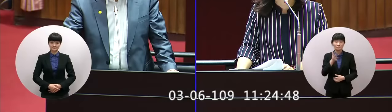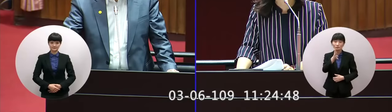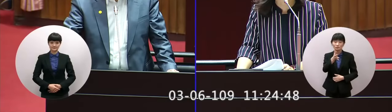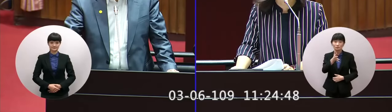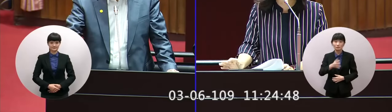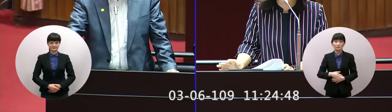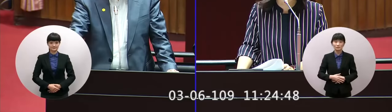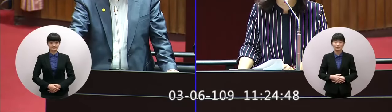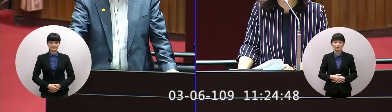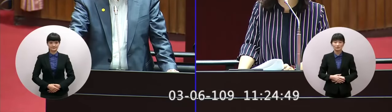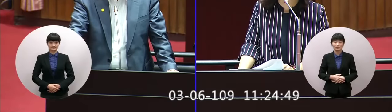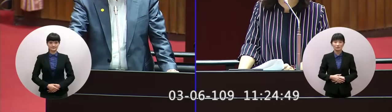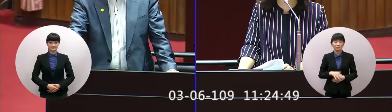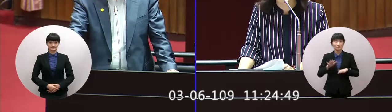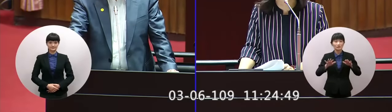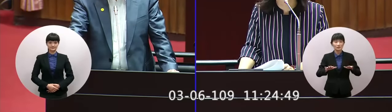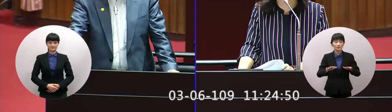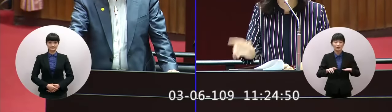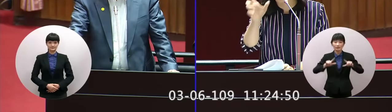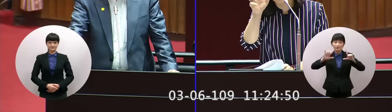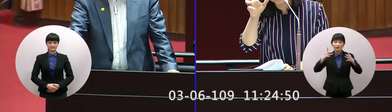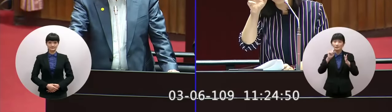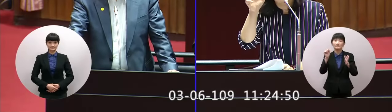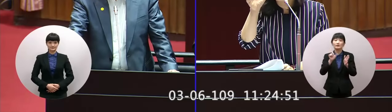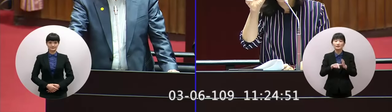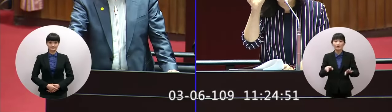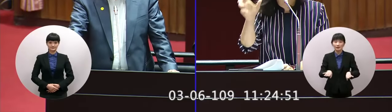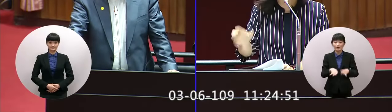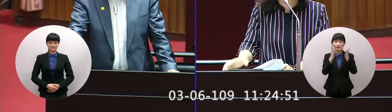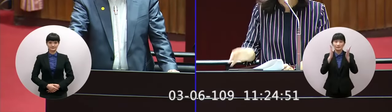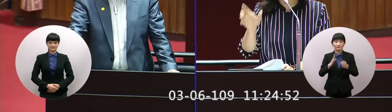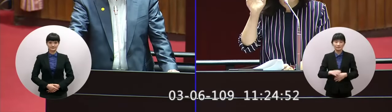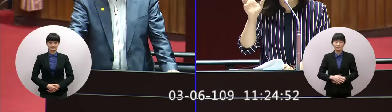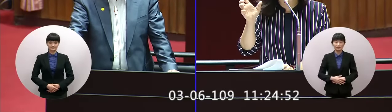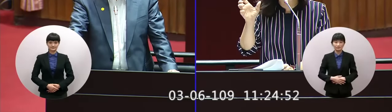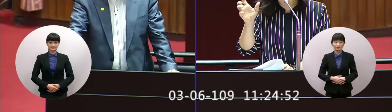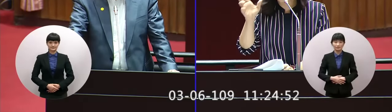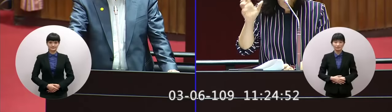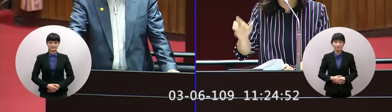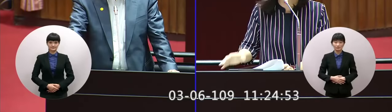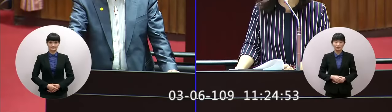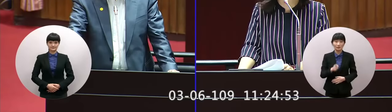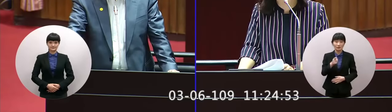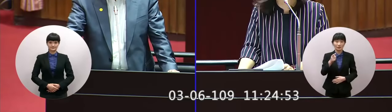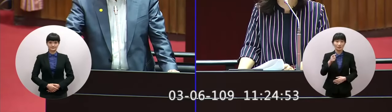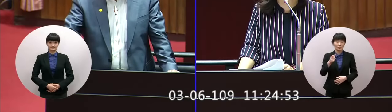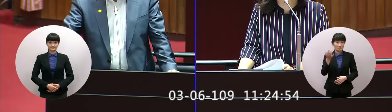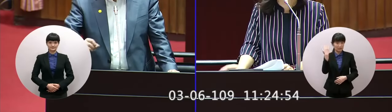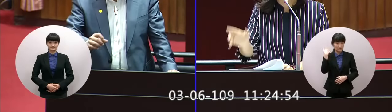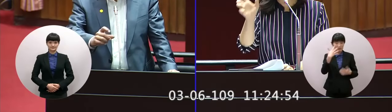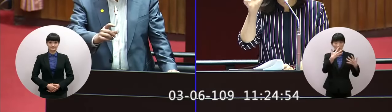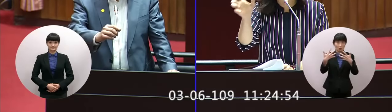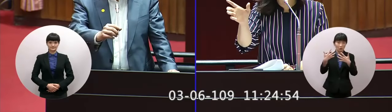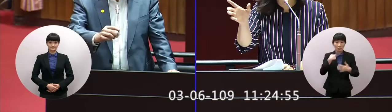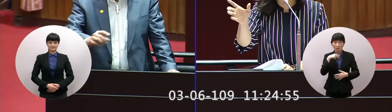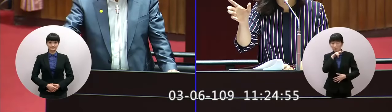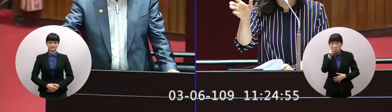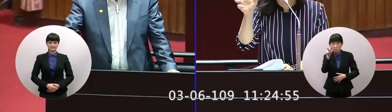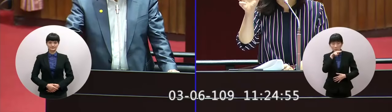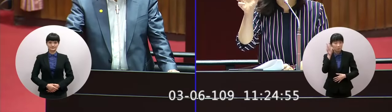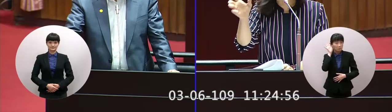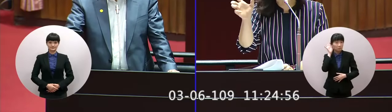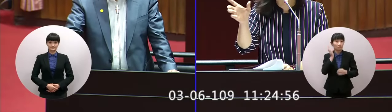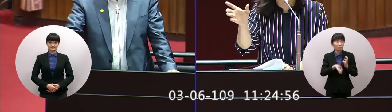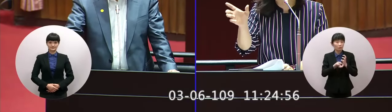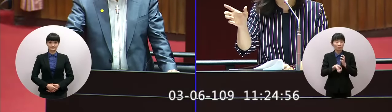分，那我们到底什么时候可以上路？因为昨天我听到特别有听你们质询答询，我都很仔细在听你们的部